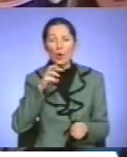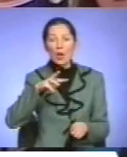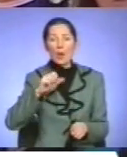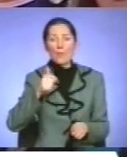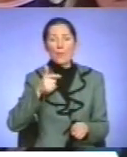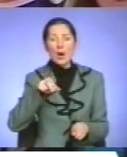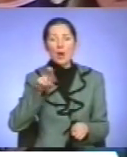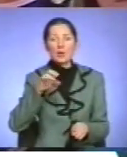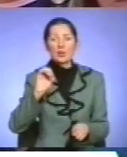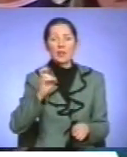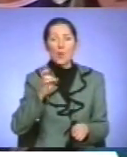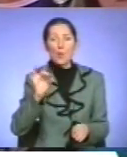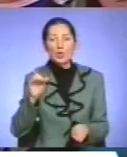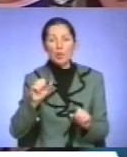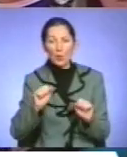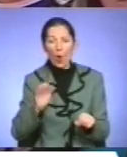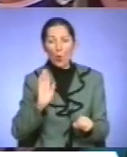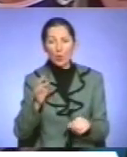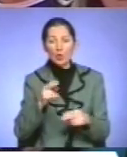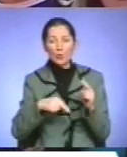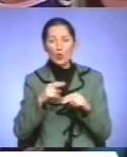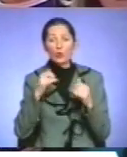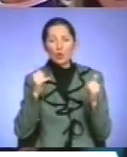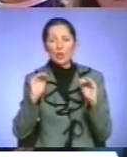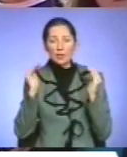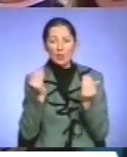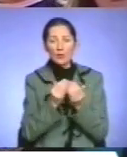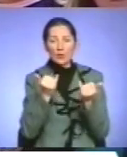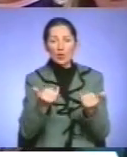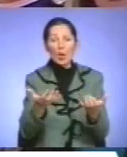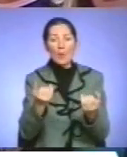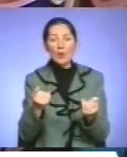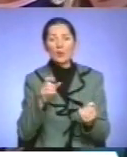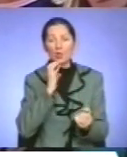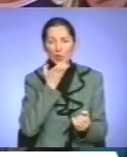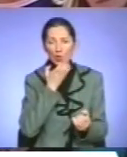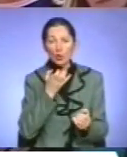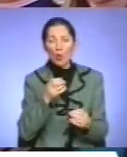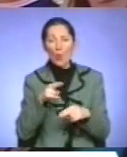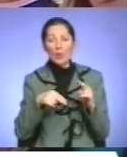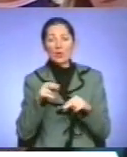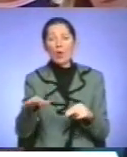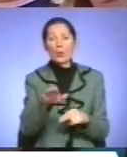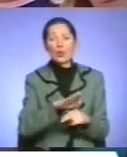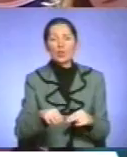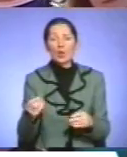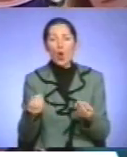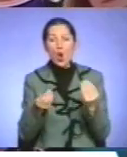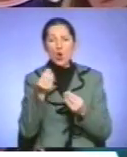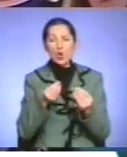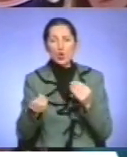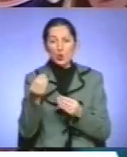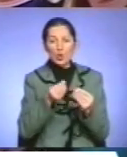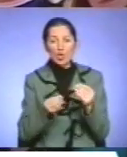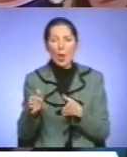буде збудований сучасний стадіон. І, звичайно, ми сьогодні беремося серйозно це за будівництво площадок штучним покриттям, щоб можна